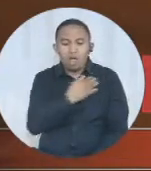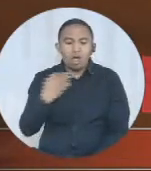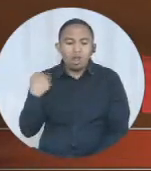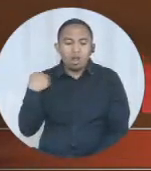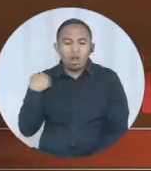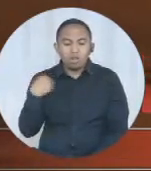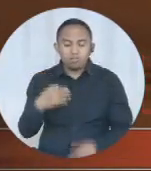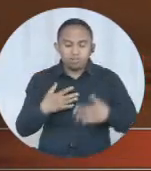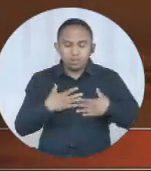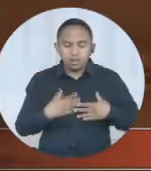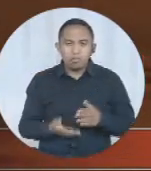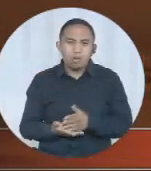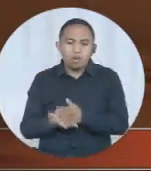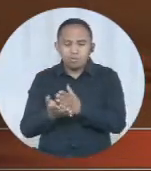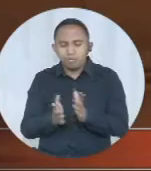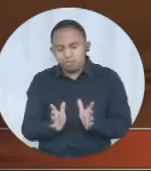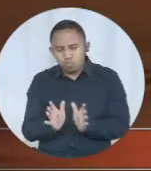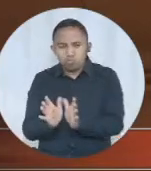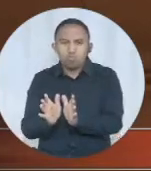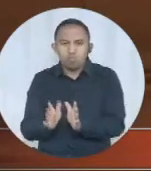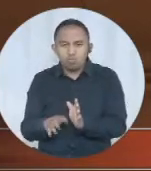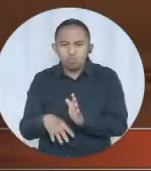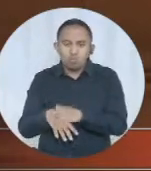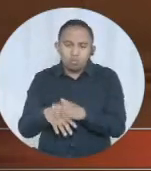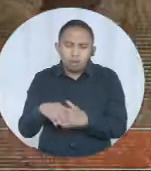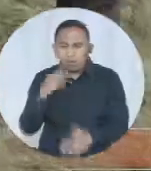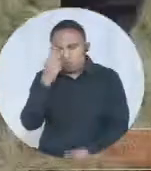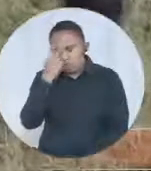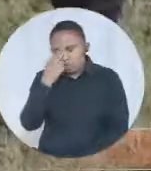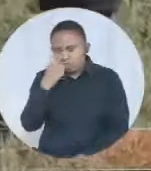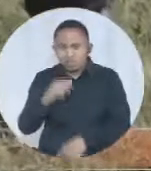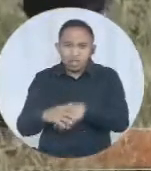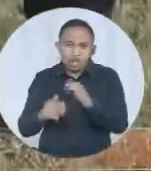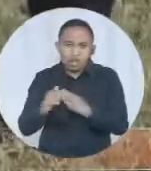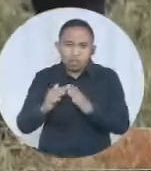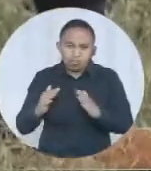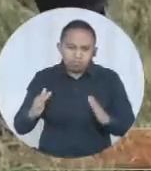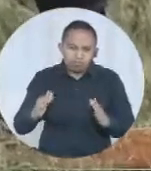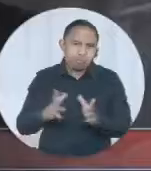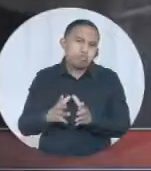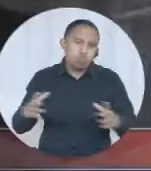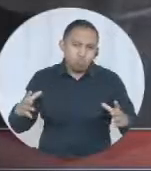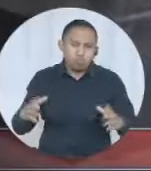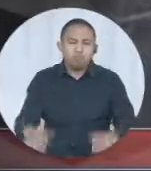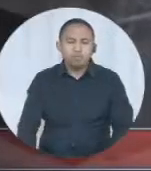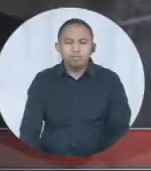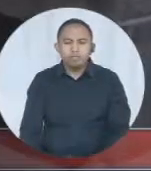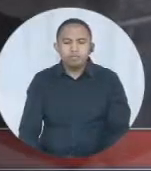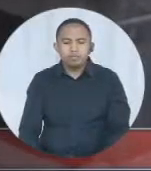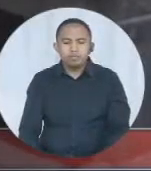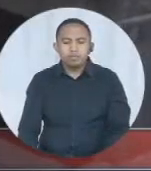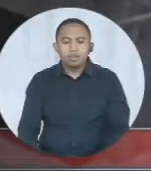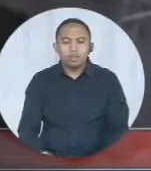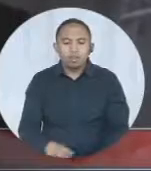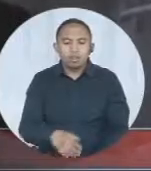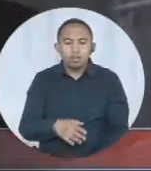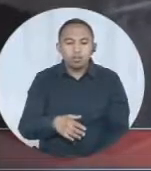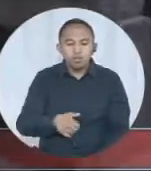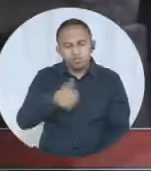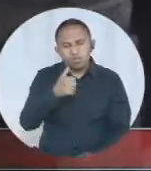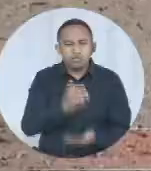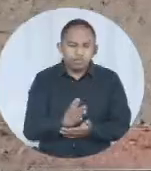izay fanitarana ny tanànany Taolagnaro izay. Tsy misy distrika ho adino araka ny ambetindresaky